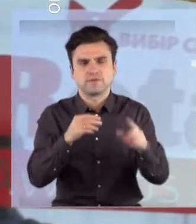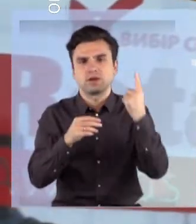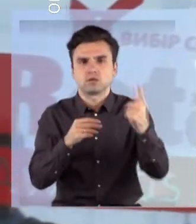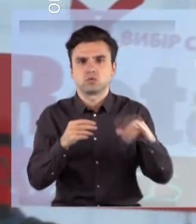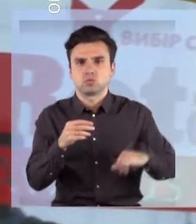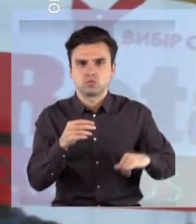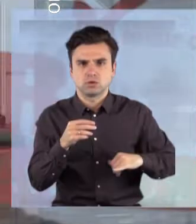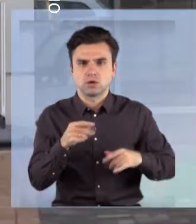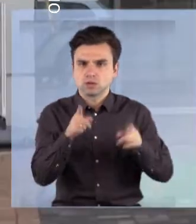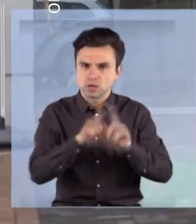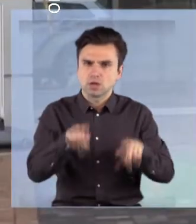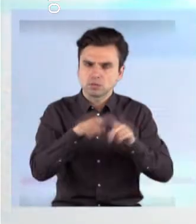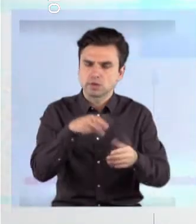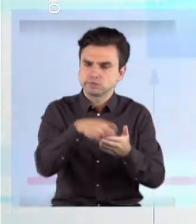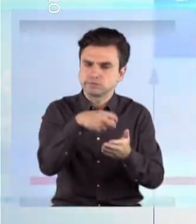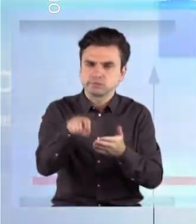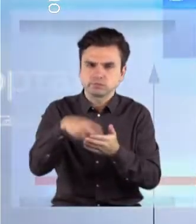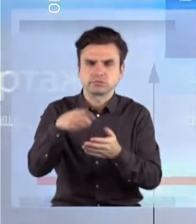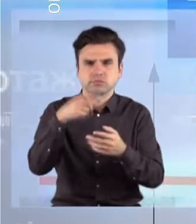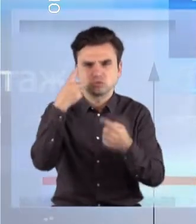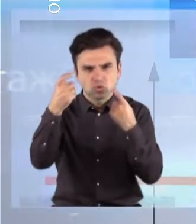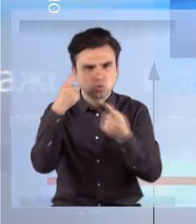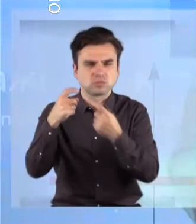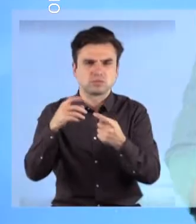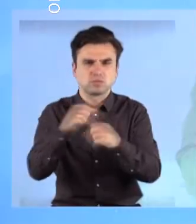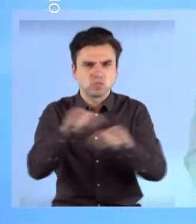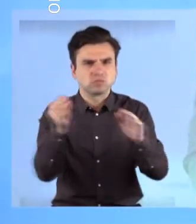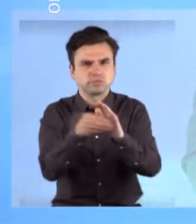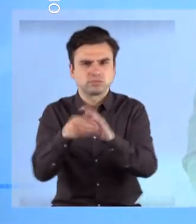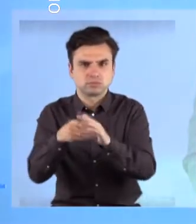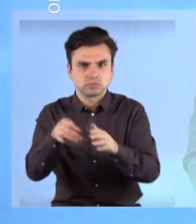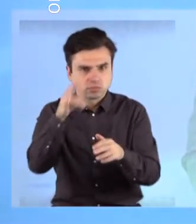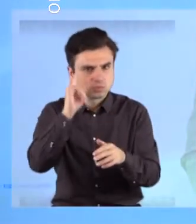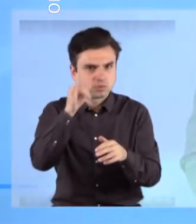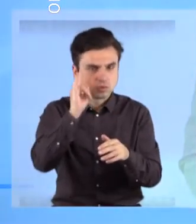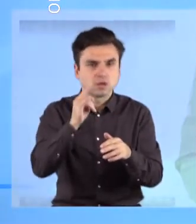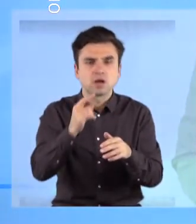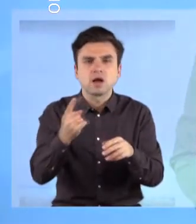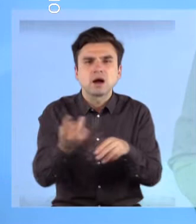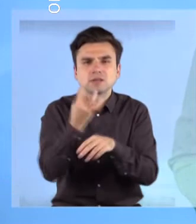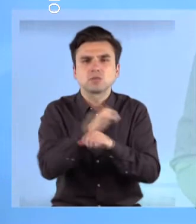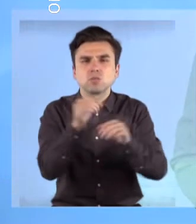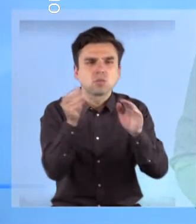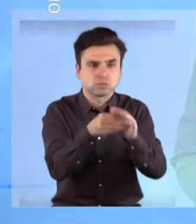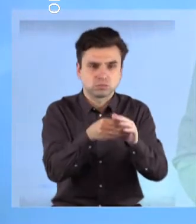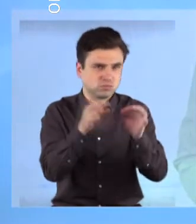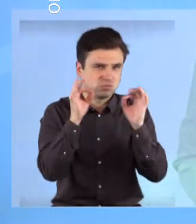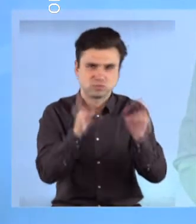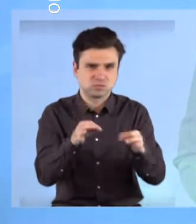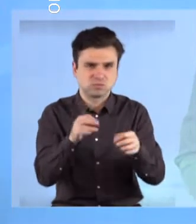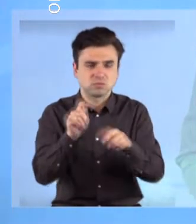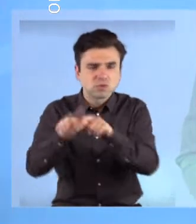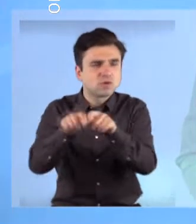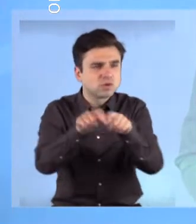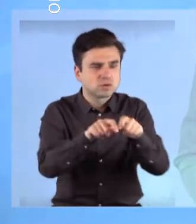та житлових будинках. Зброю до готовності. І з першими